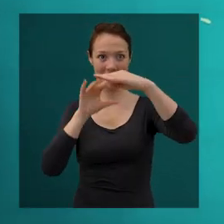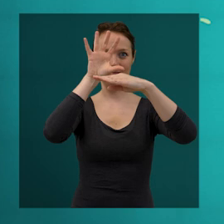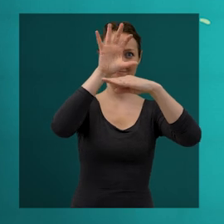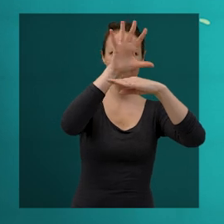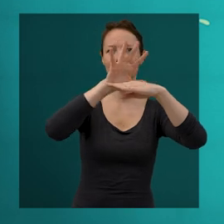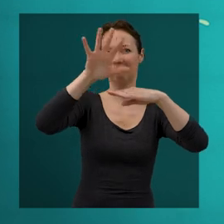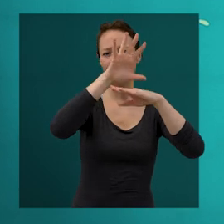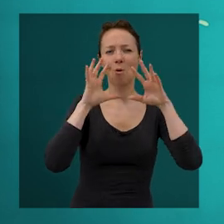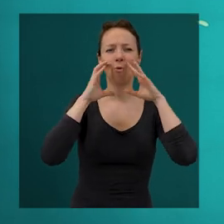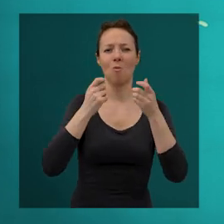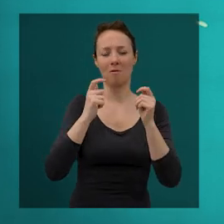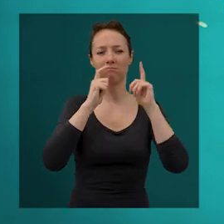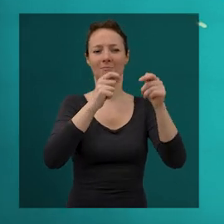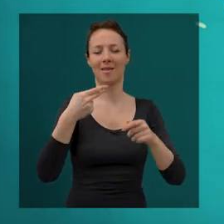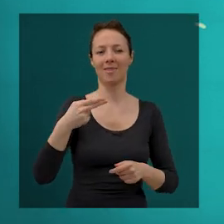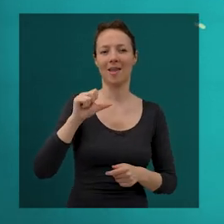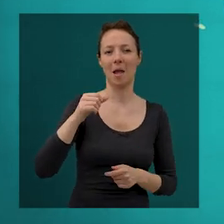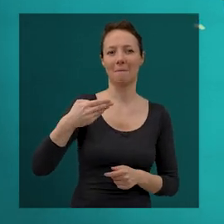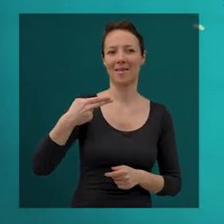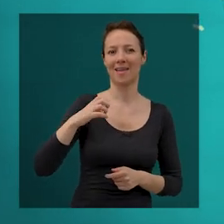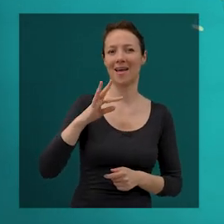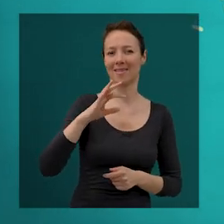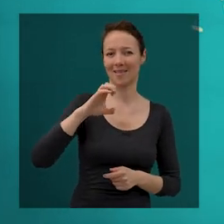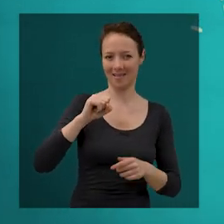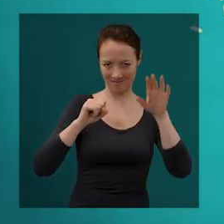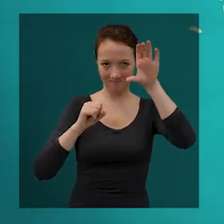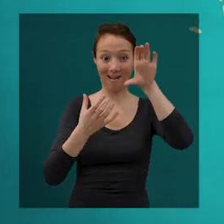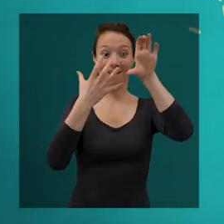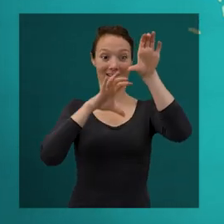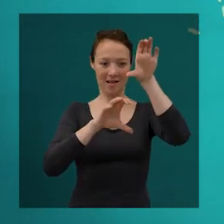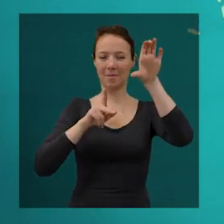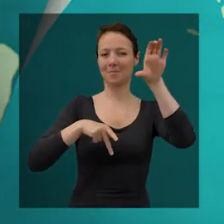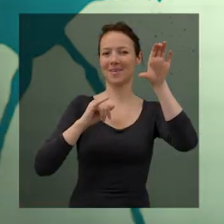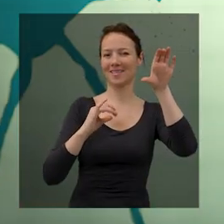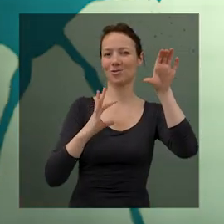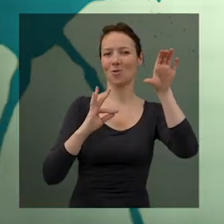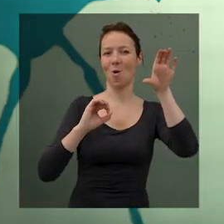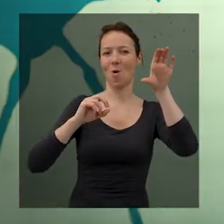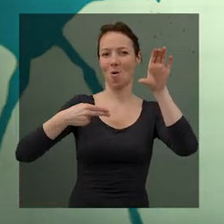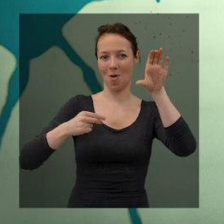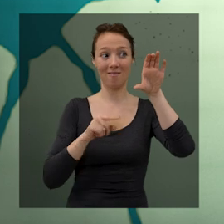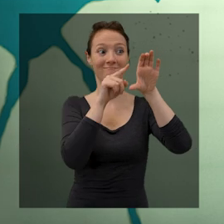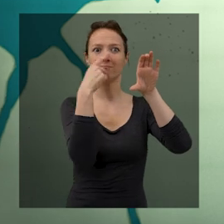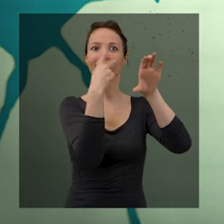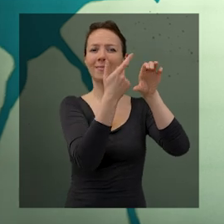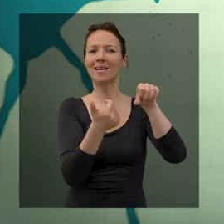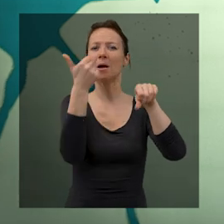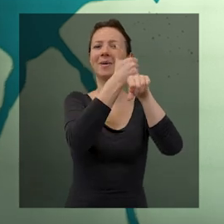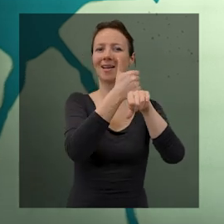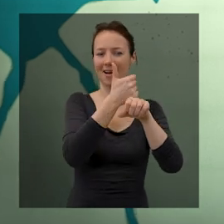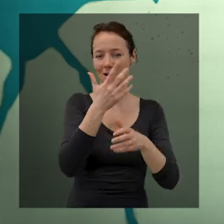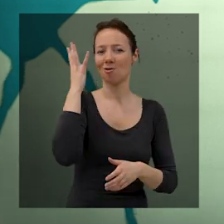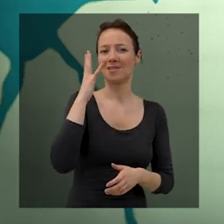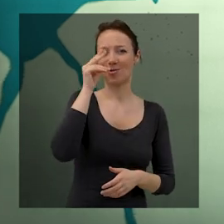Au nord, la tribu des Namnettes a pour capitale Condévignum, Nantes. Au sud, nous sommes chez les